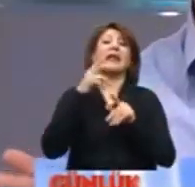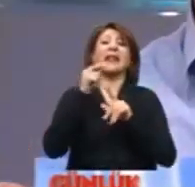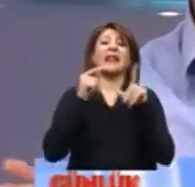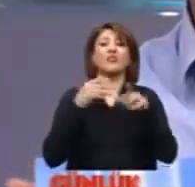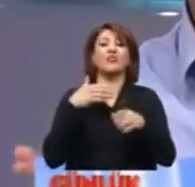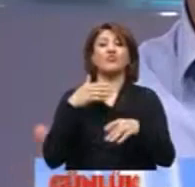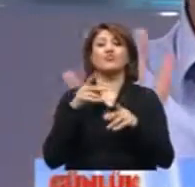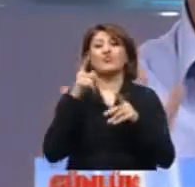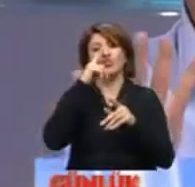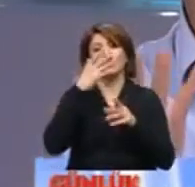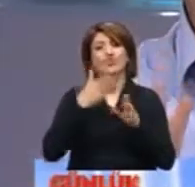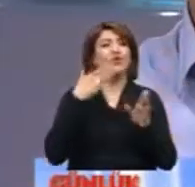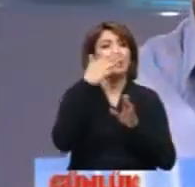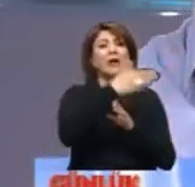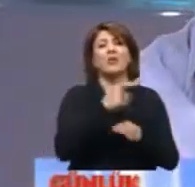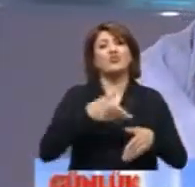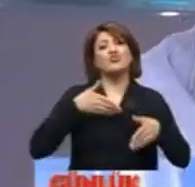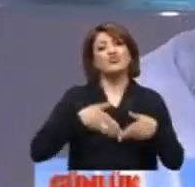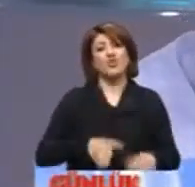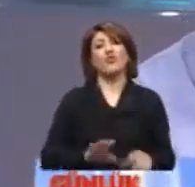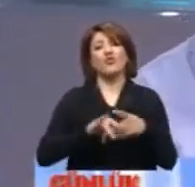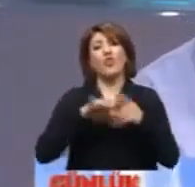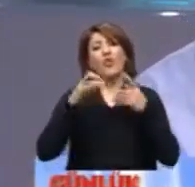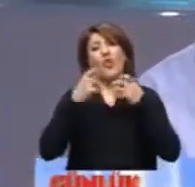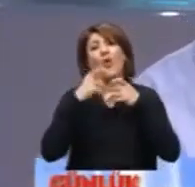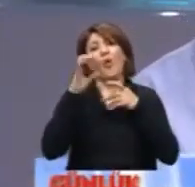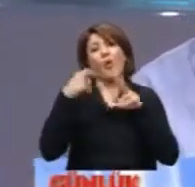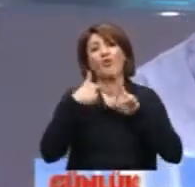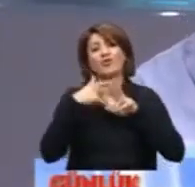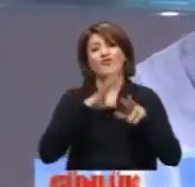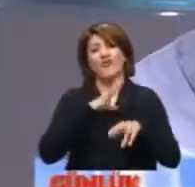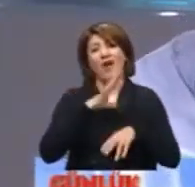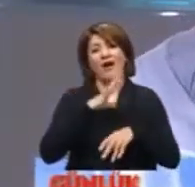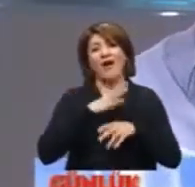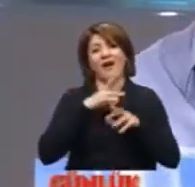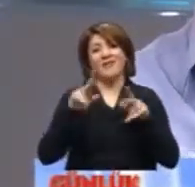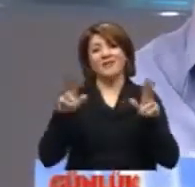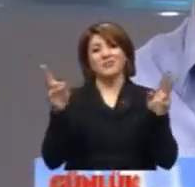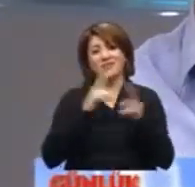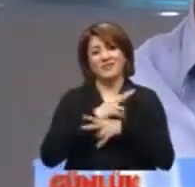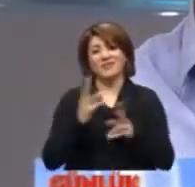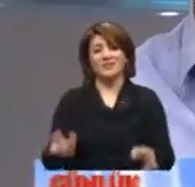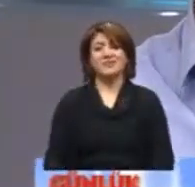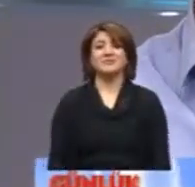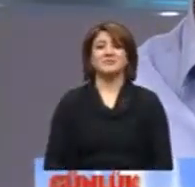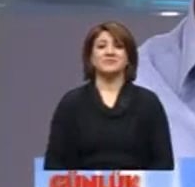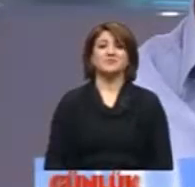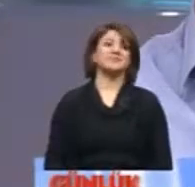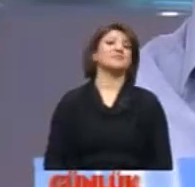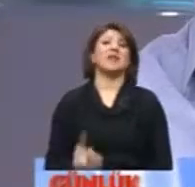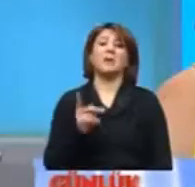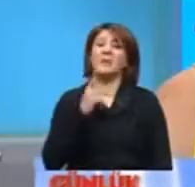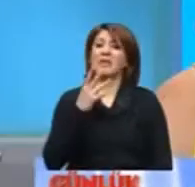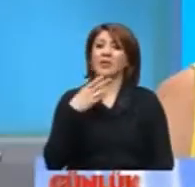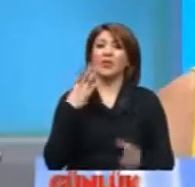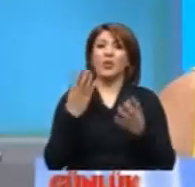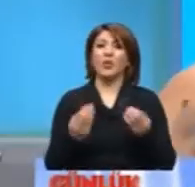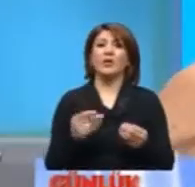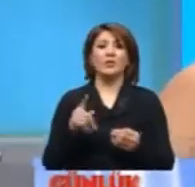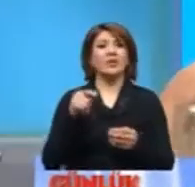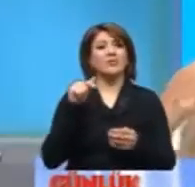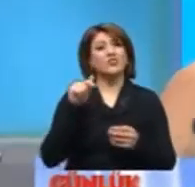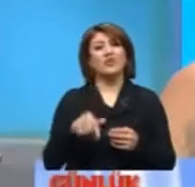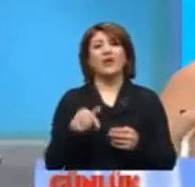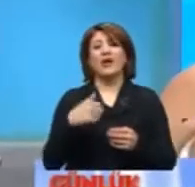tanıyorum. Bu aslında doğuştan bir horozluk vardı bunda. Çocukluğunu bilirim ben bunun cilcilliğini. Evet, bir şey olabilir ama yani onlarda da bir